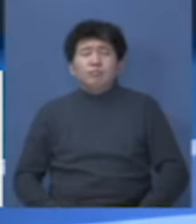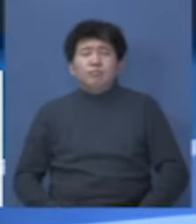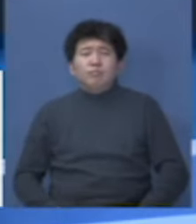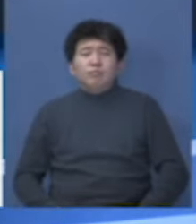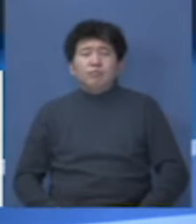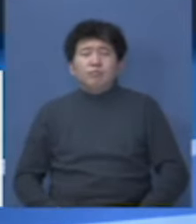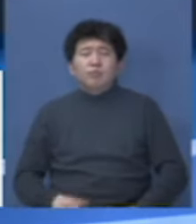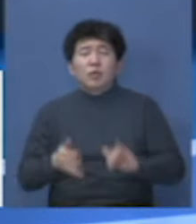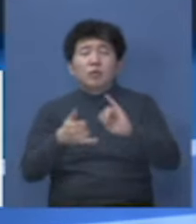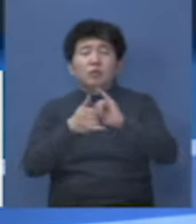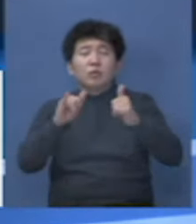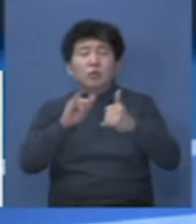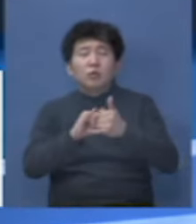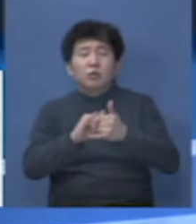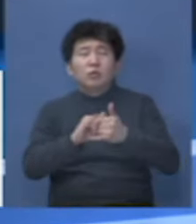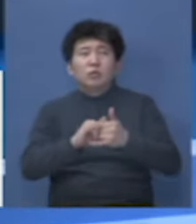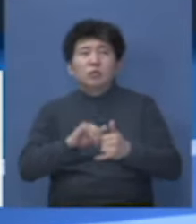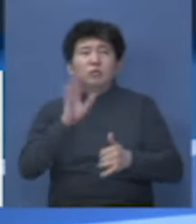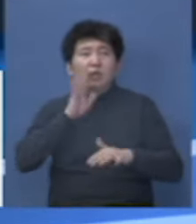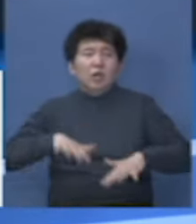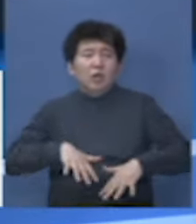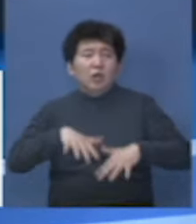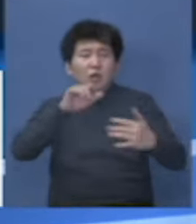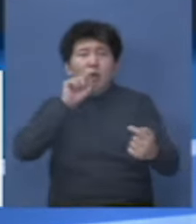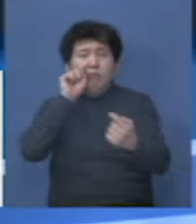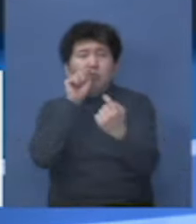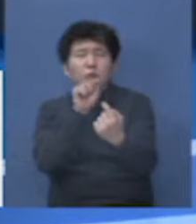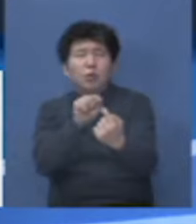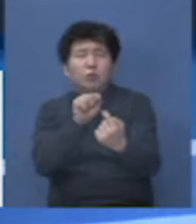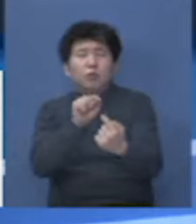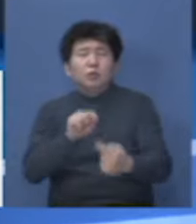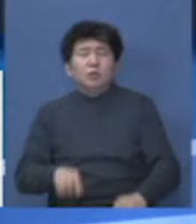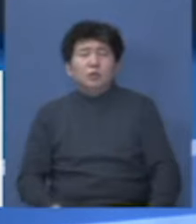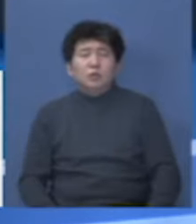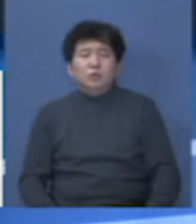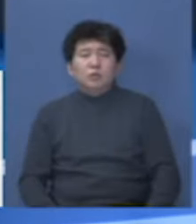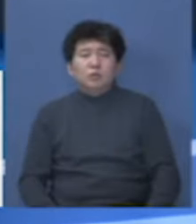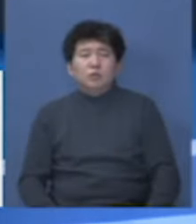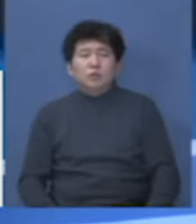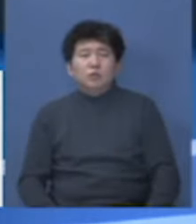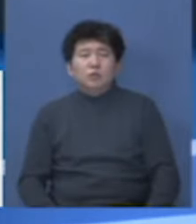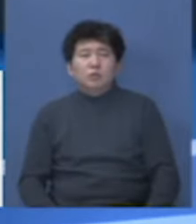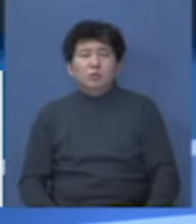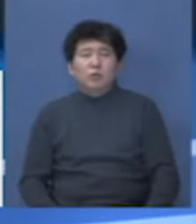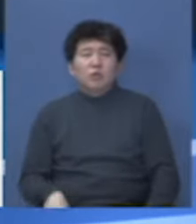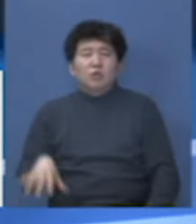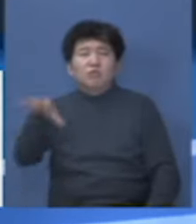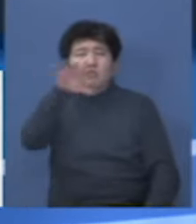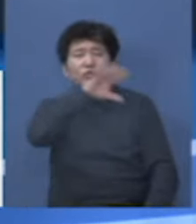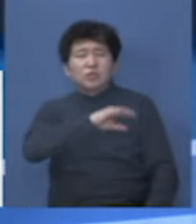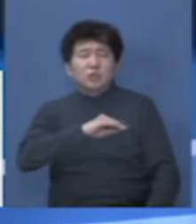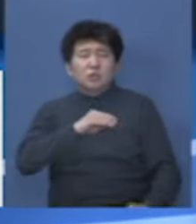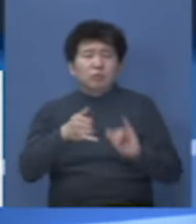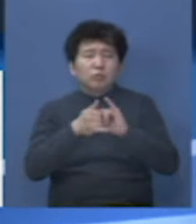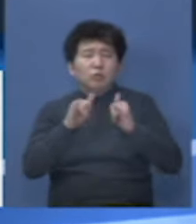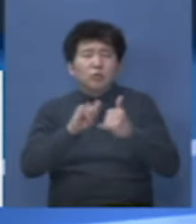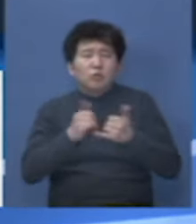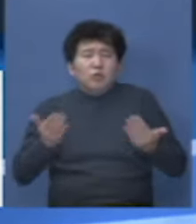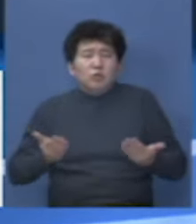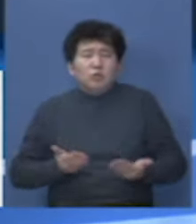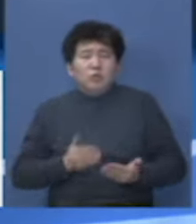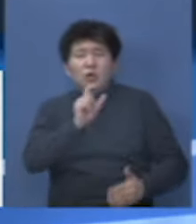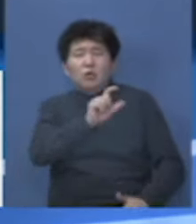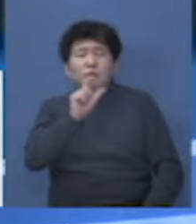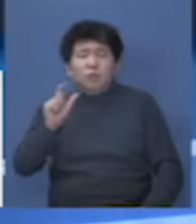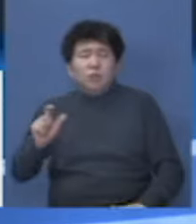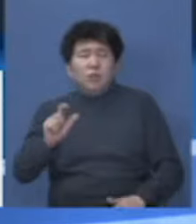Өскеменде су тасқынын алдын алуға төтенше жағдай туындаған уақытта әрекет ету реттілігі тұрғындарға түсіндірілді. Аталған шара Үлбі өзенінің маңында